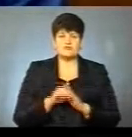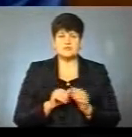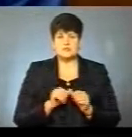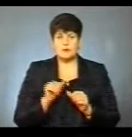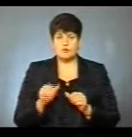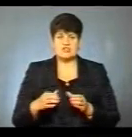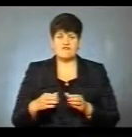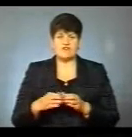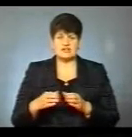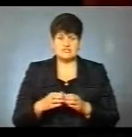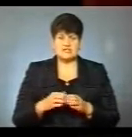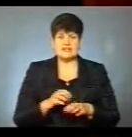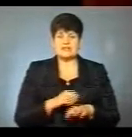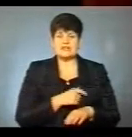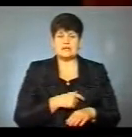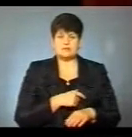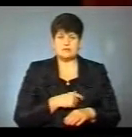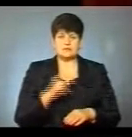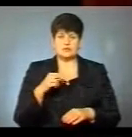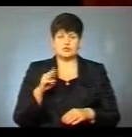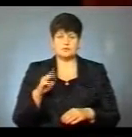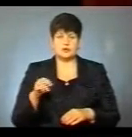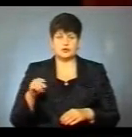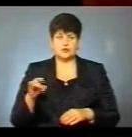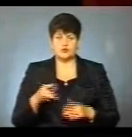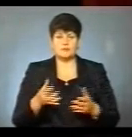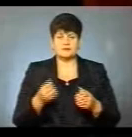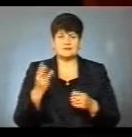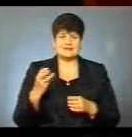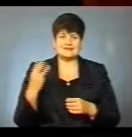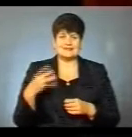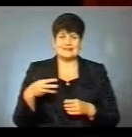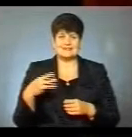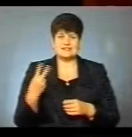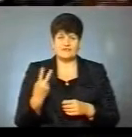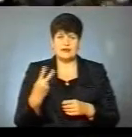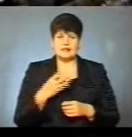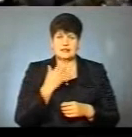депутат Верховної Ради Дмитро Шпинов. Його підтримали 332 народних депутати.